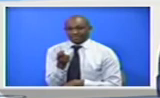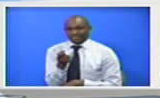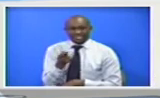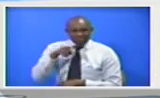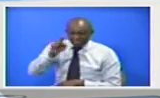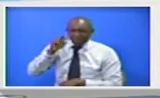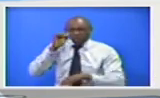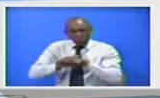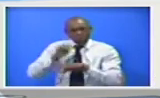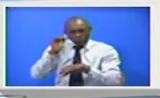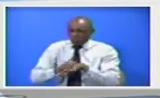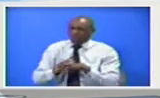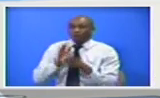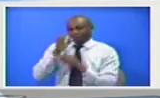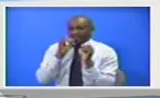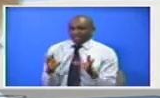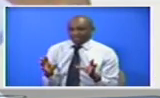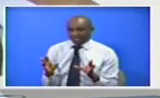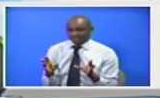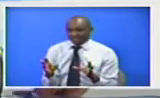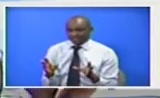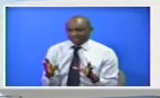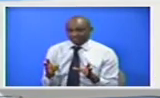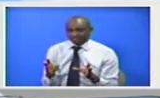Hawakufanya vizuri zaidi lakini